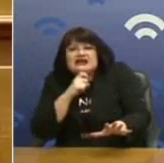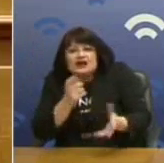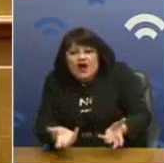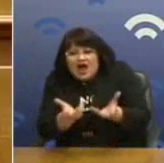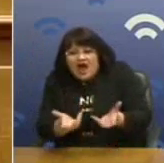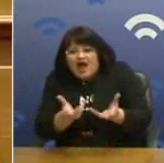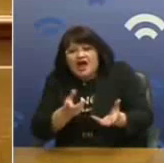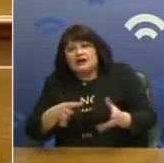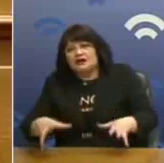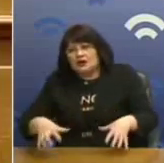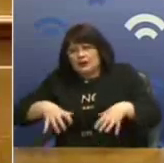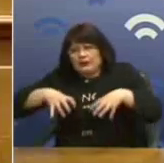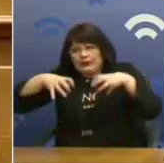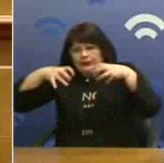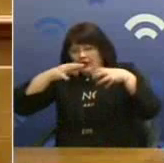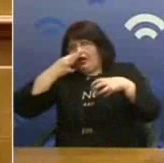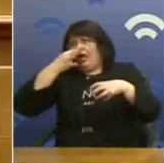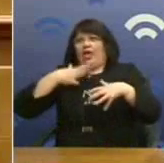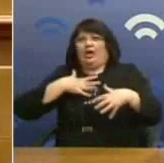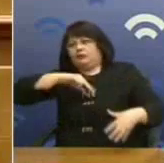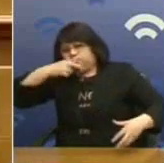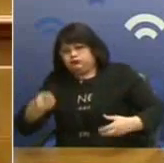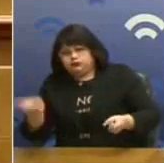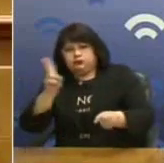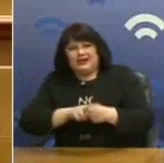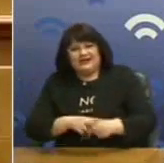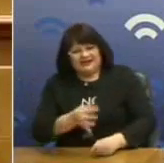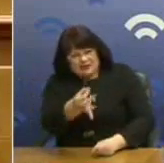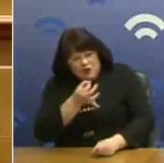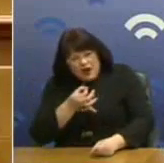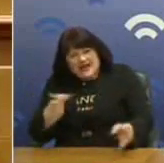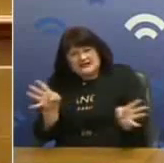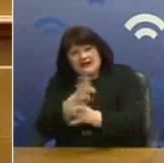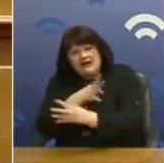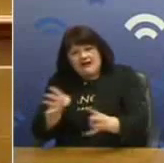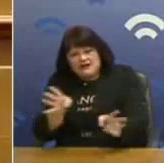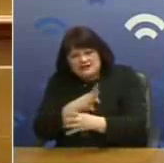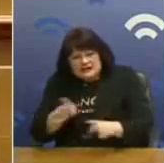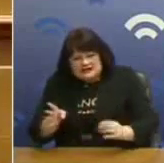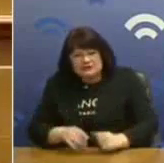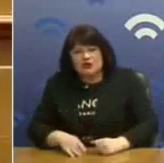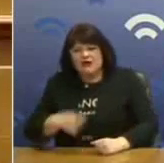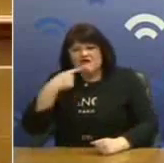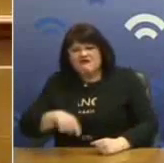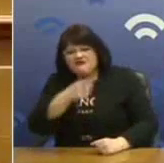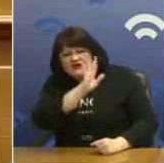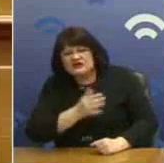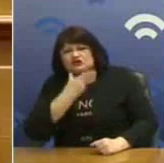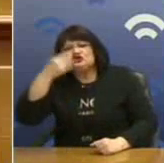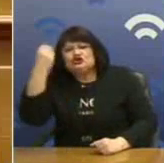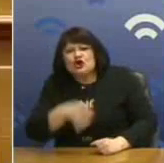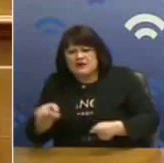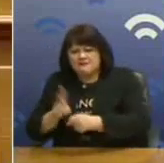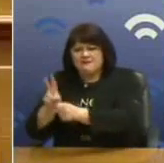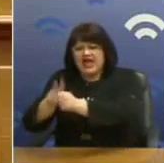λέτε λαϊκισμός. Και λέτε λαϊκισμός. Είναι ύβρις απέναντι στους νεκρούς εκείνης της